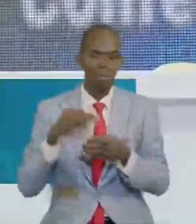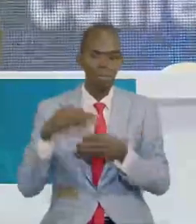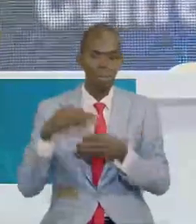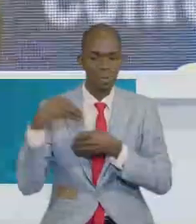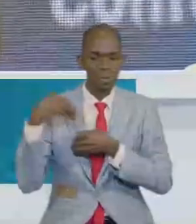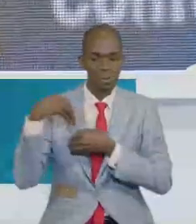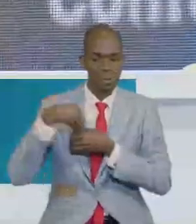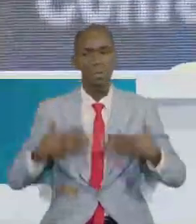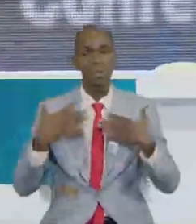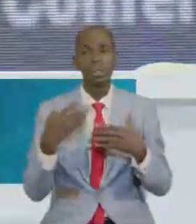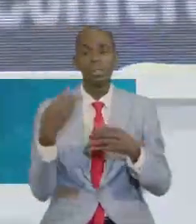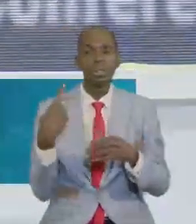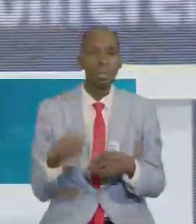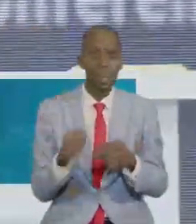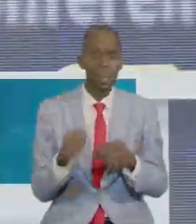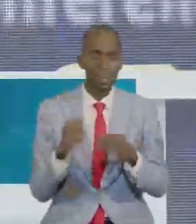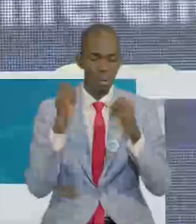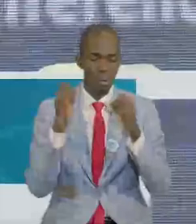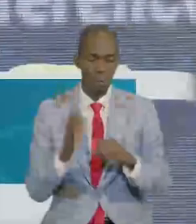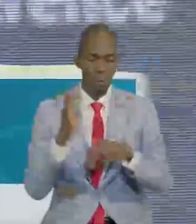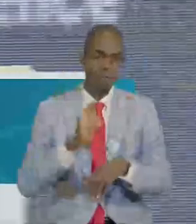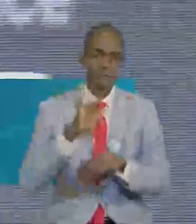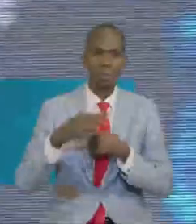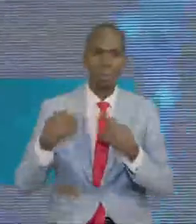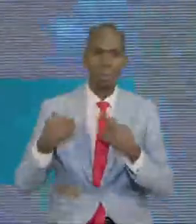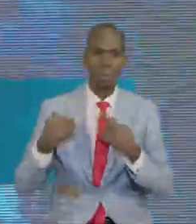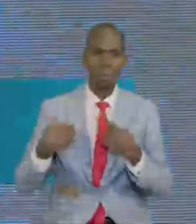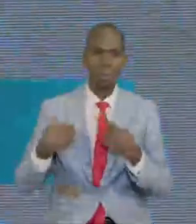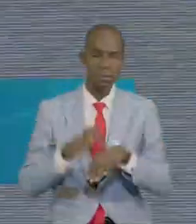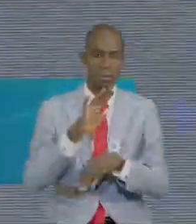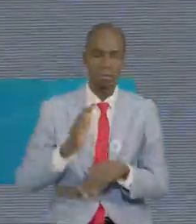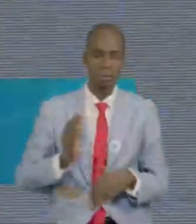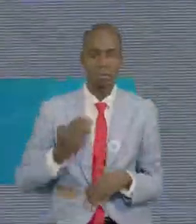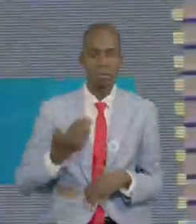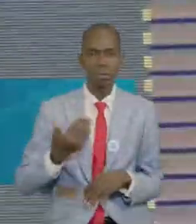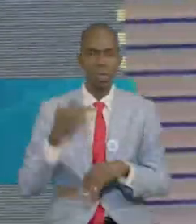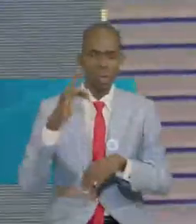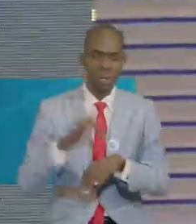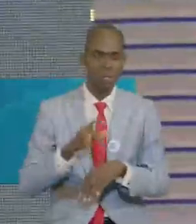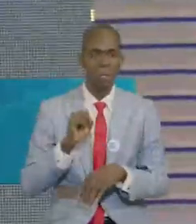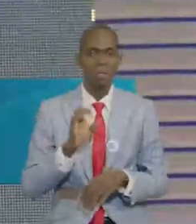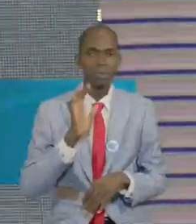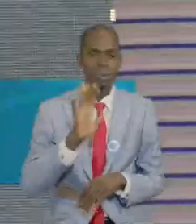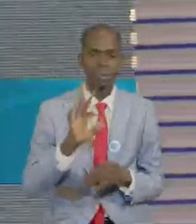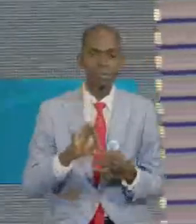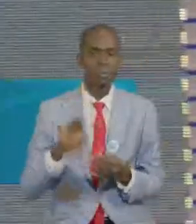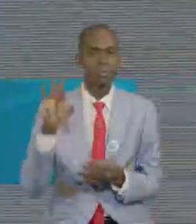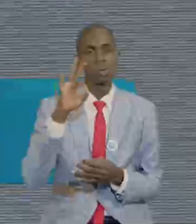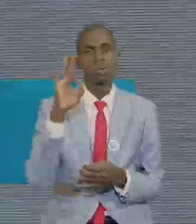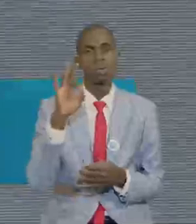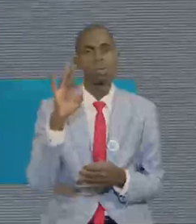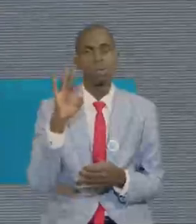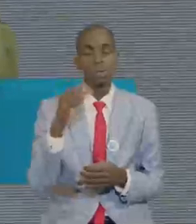votre vie intérieure. La puissance affecte votre cœur, affecte votre âme, affecte votre